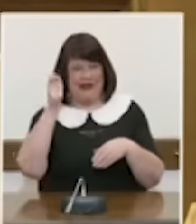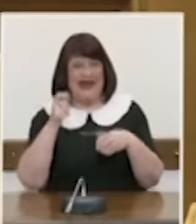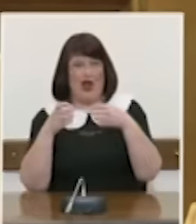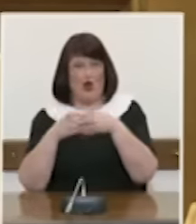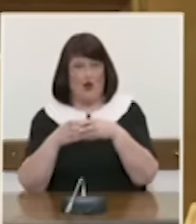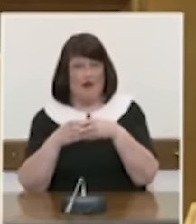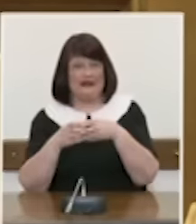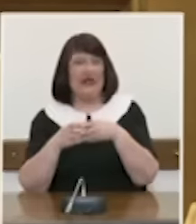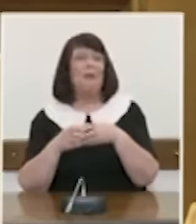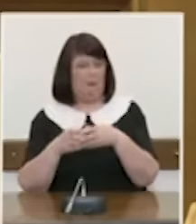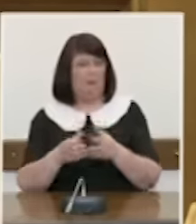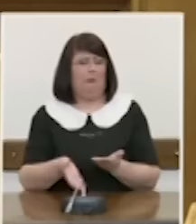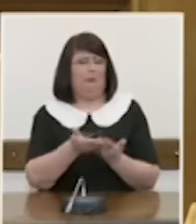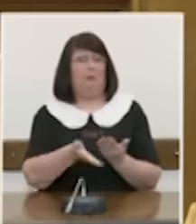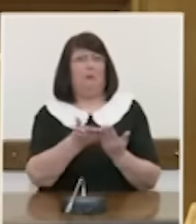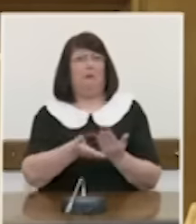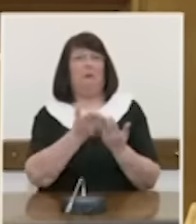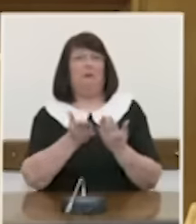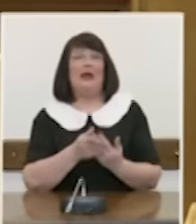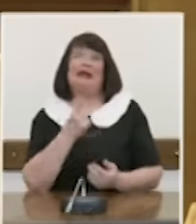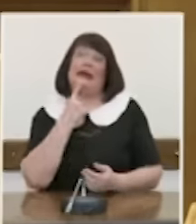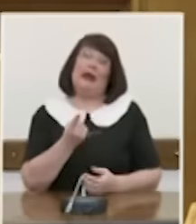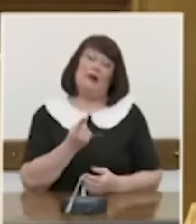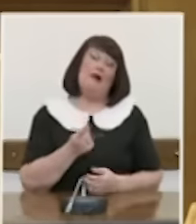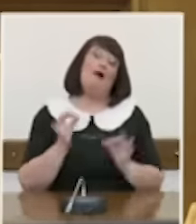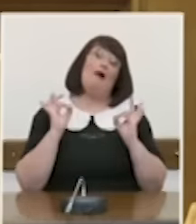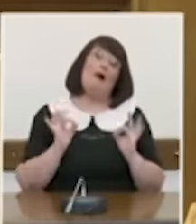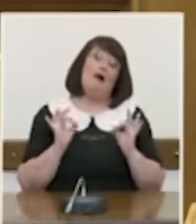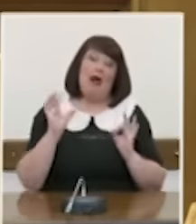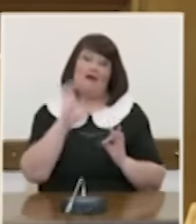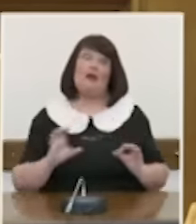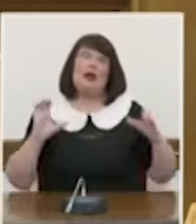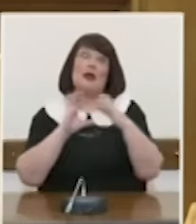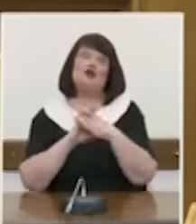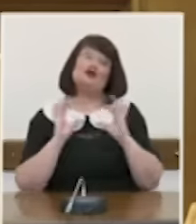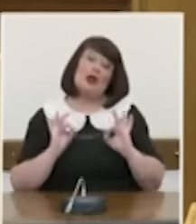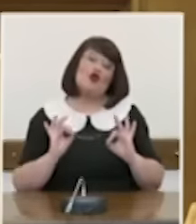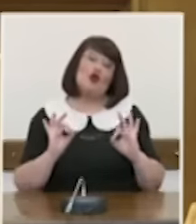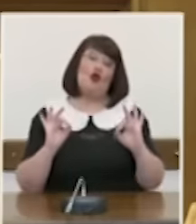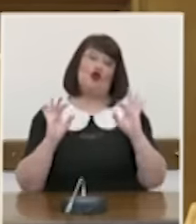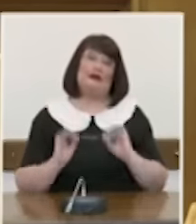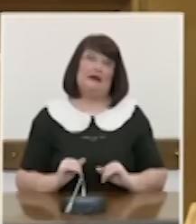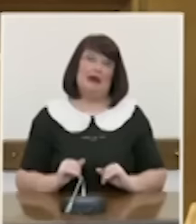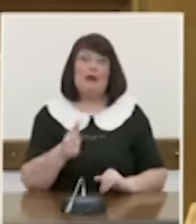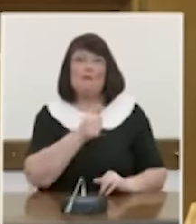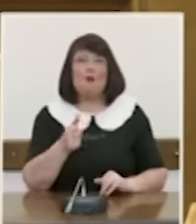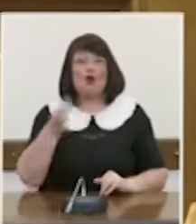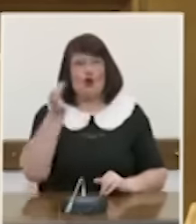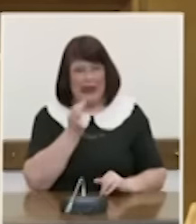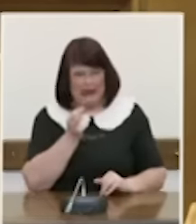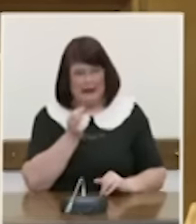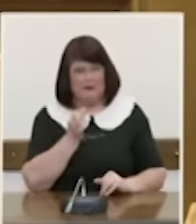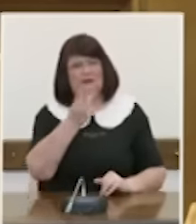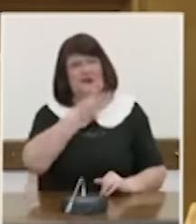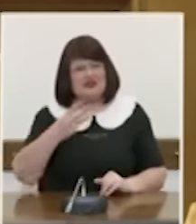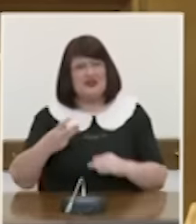σημαία τους την κανονικότητα της Ευρωπαϊκής Ένωσης. Τον μόνο που λένε μέρα νύχτα ο ΣΥΡΙΖΑ, το ΠΑΣΟΚ,